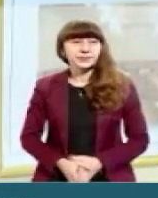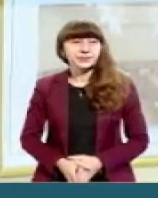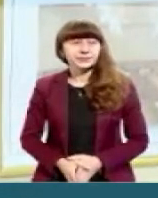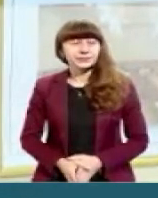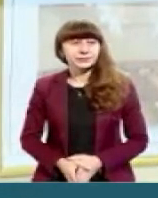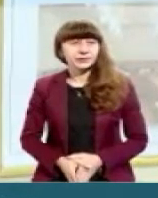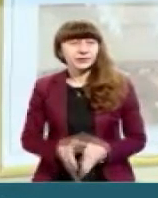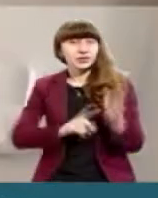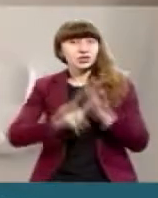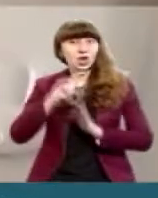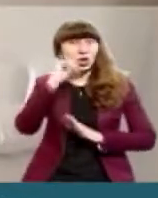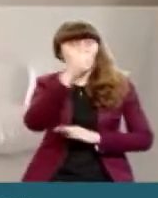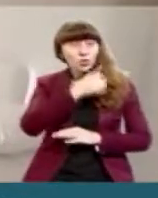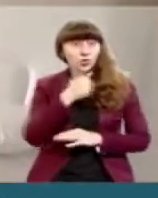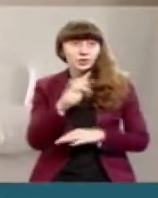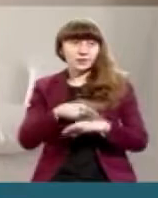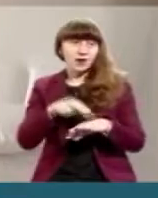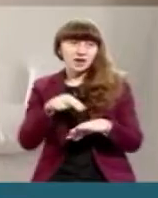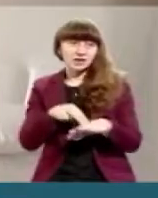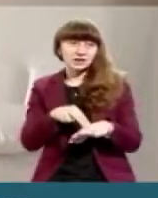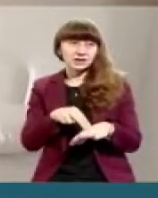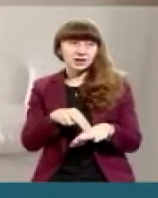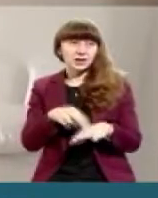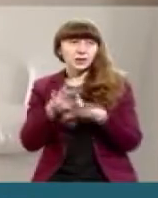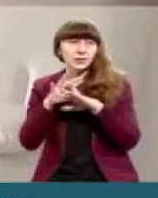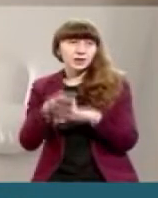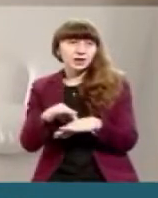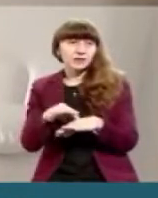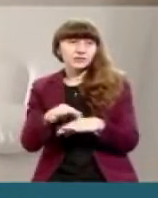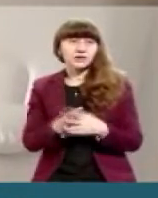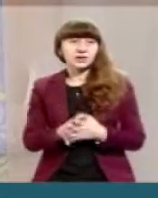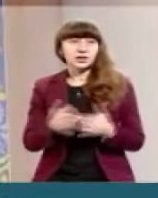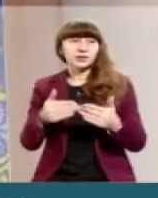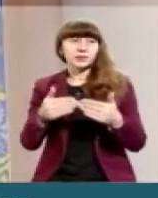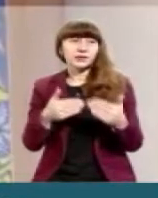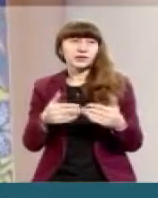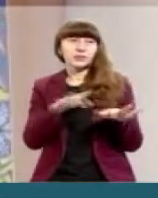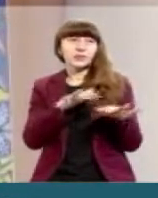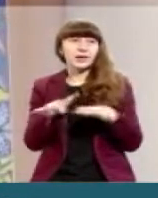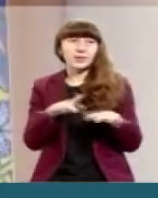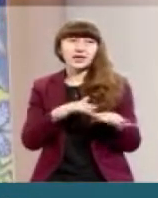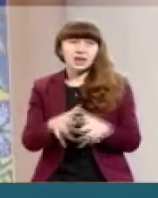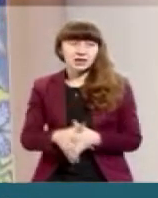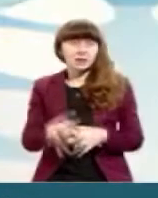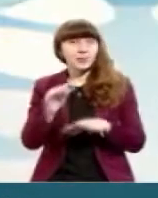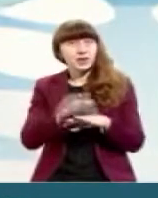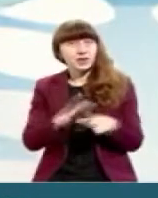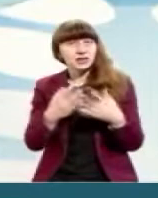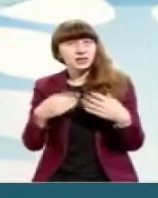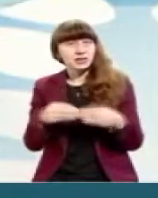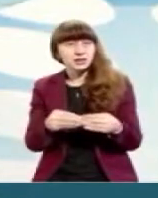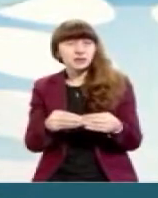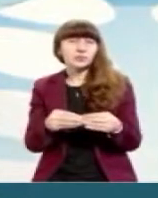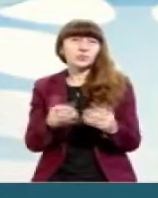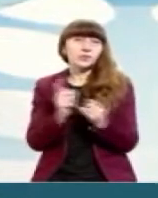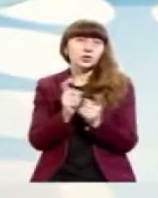тәртіп сақшылары отбасылық тұрмыстық жанжал фактілері бойынша 5466 қорғау нұсқамасын шығарған. Цели